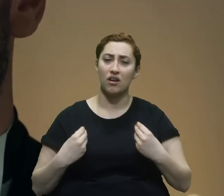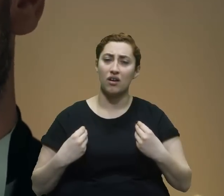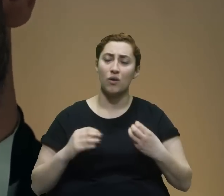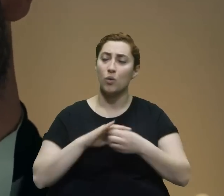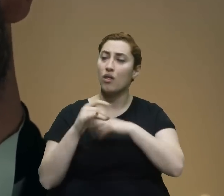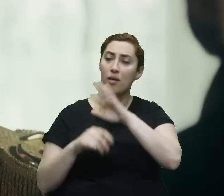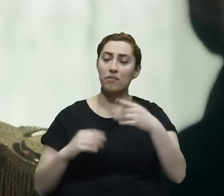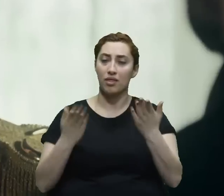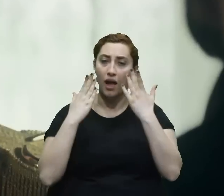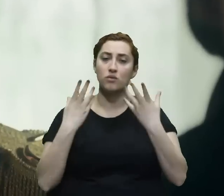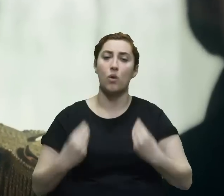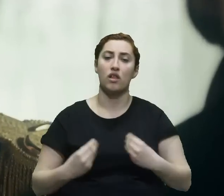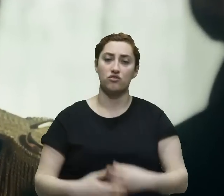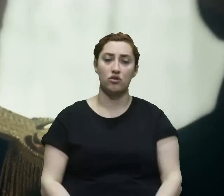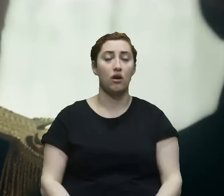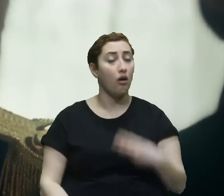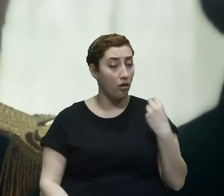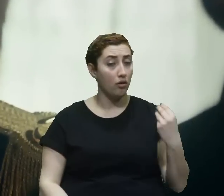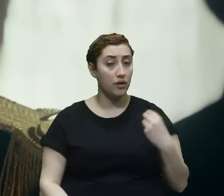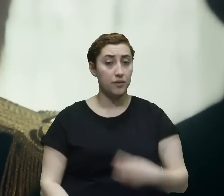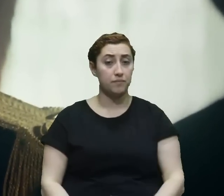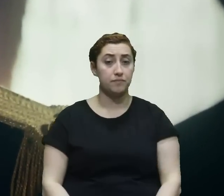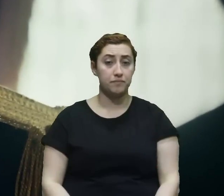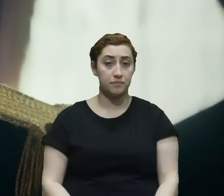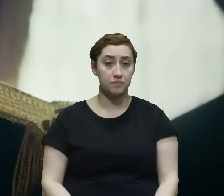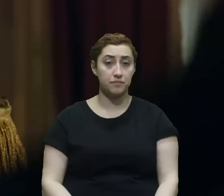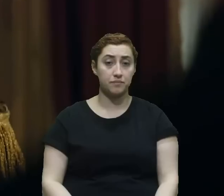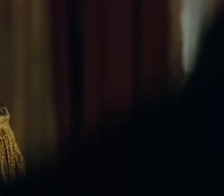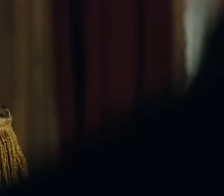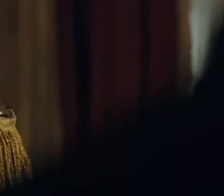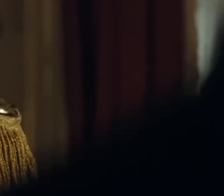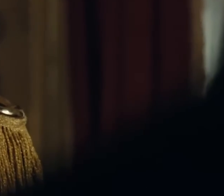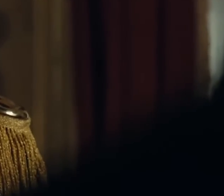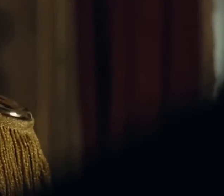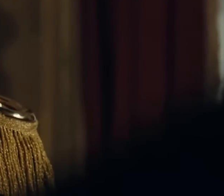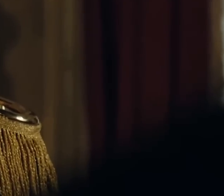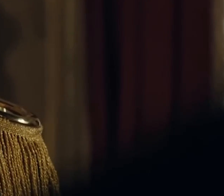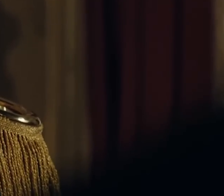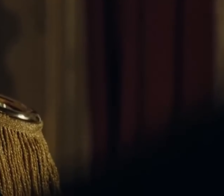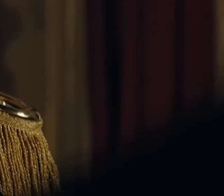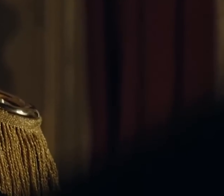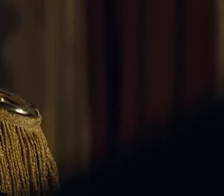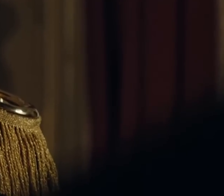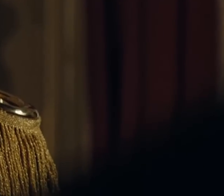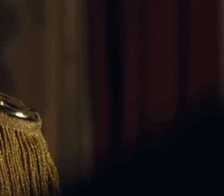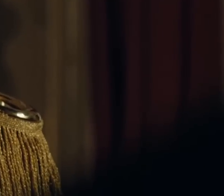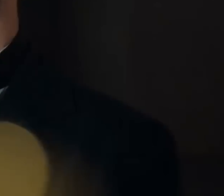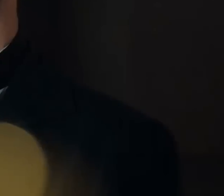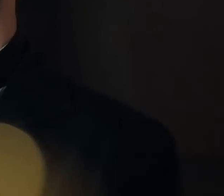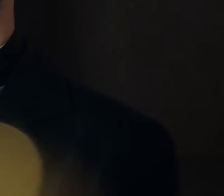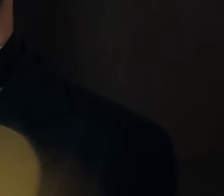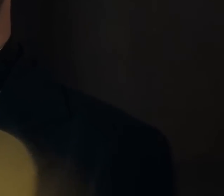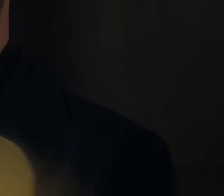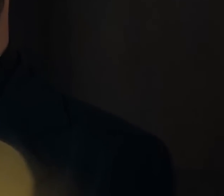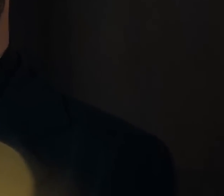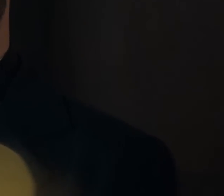Alemlere ibretlik olacak. Alem. Nedim dikkatle Nijat'ı inceliyor. Nijat bir kez daha başıyla